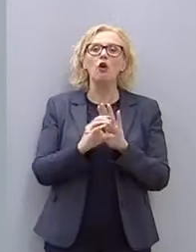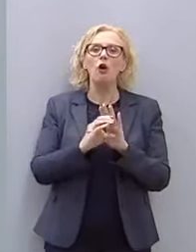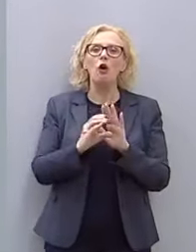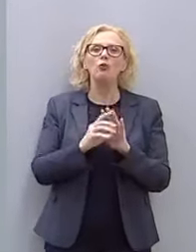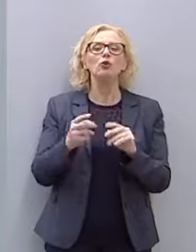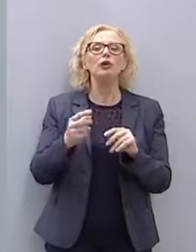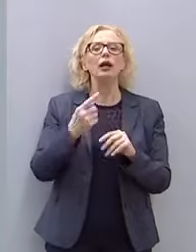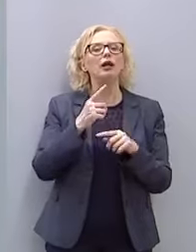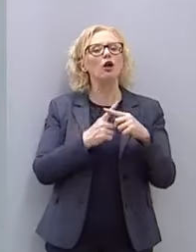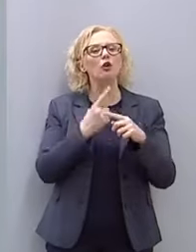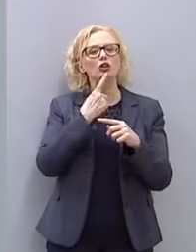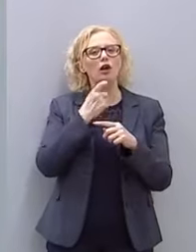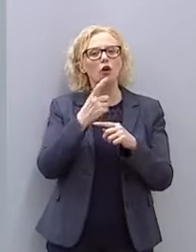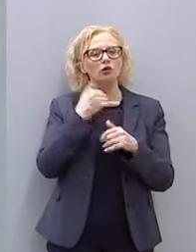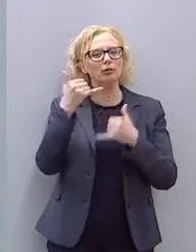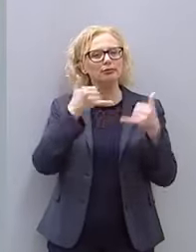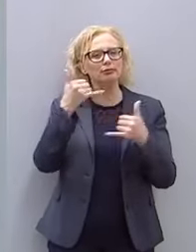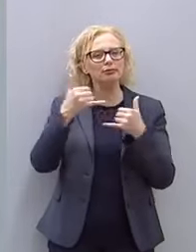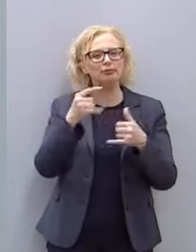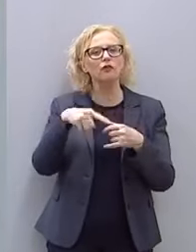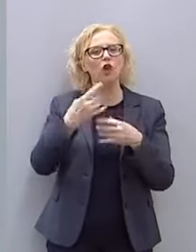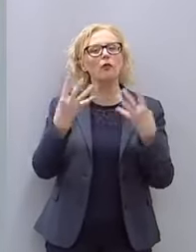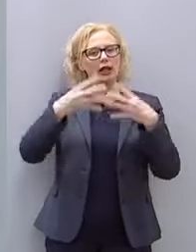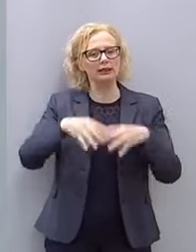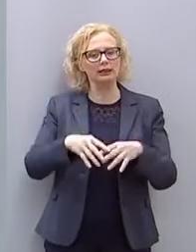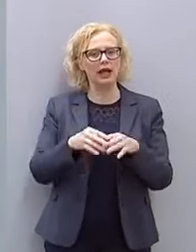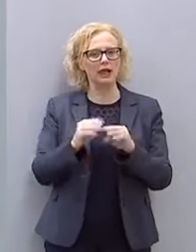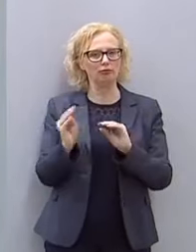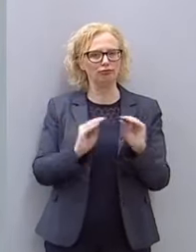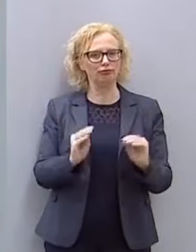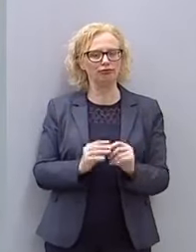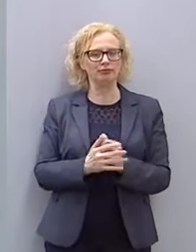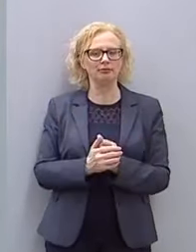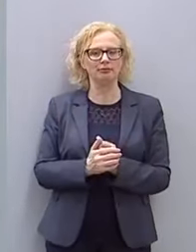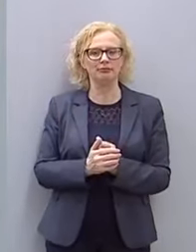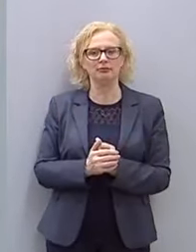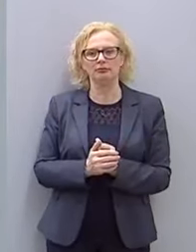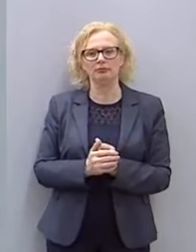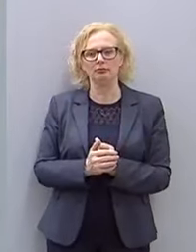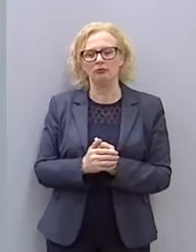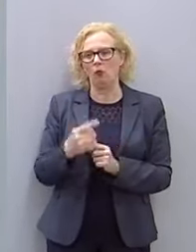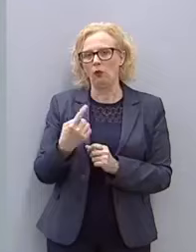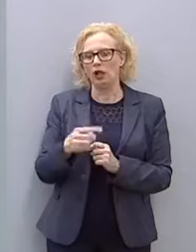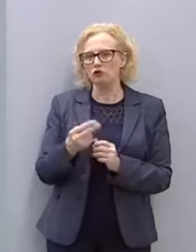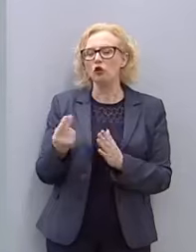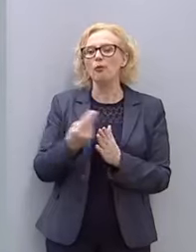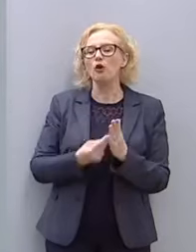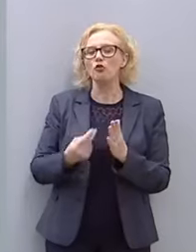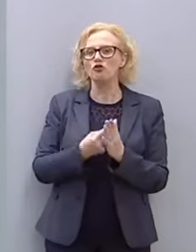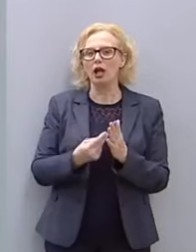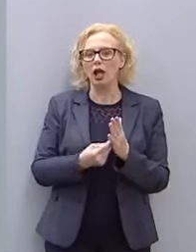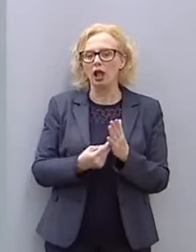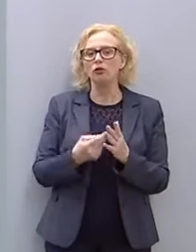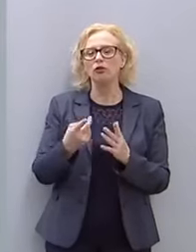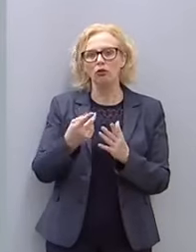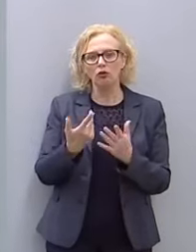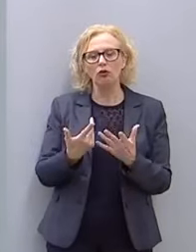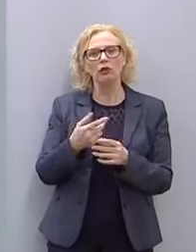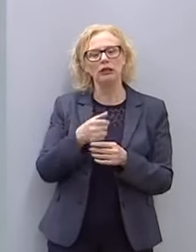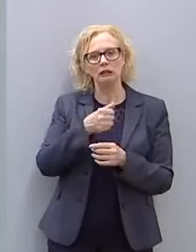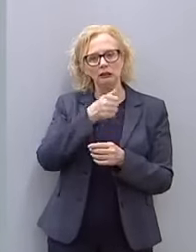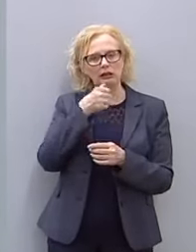dalla croce rossa per l'organizzazione della logistica questo è un altro diciamo progetto che viene utile